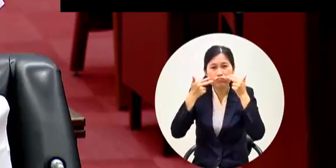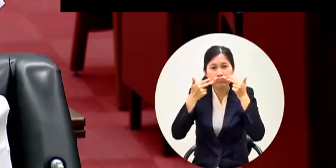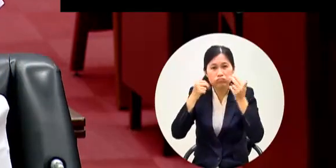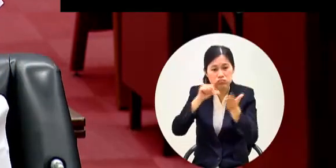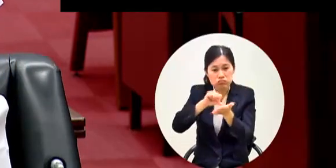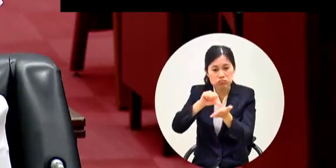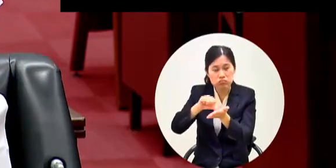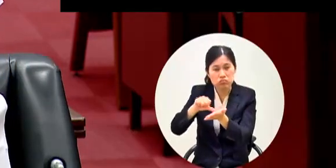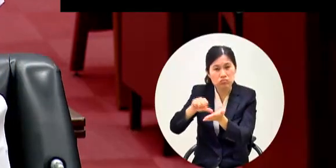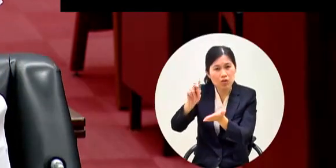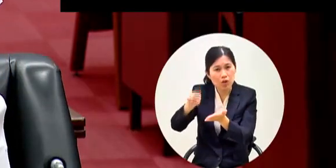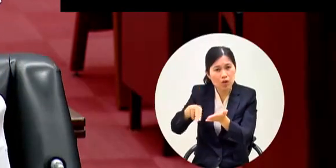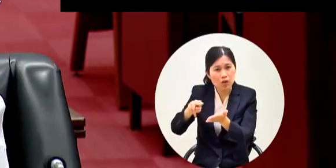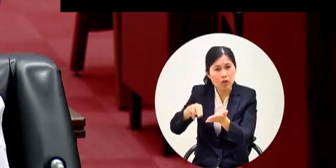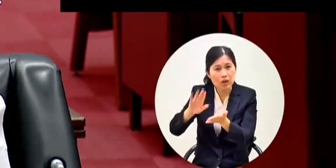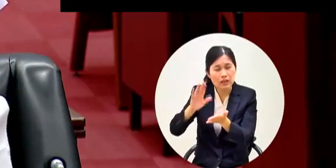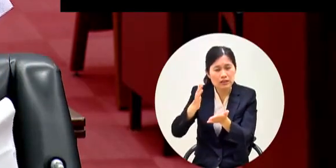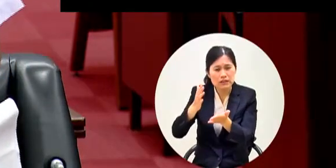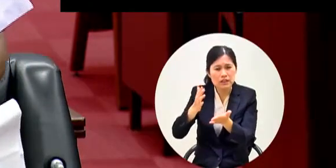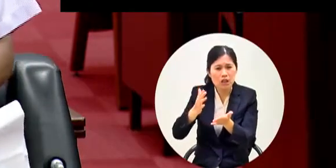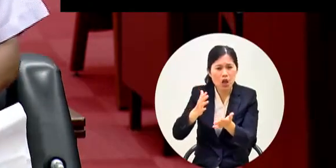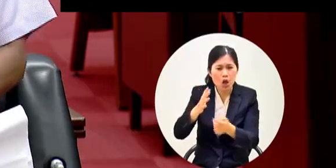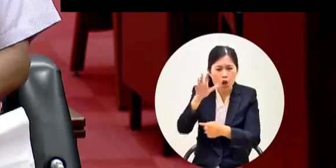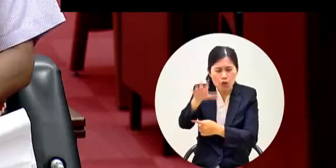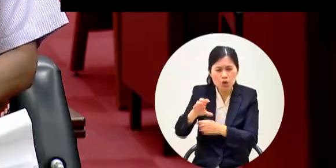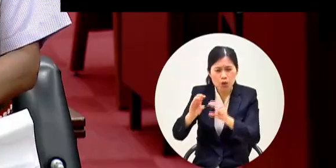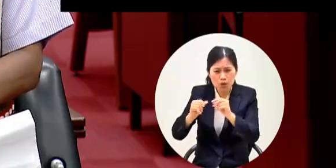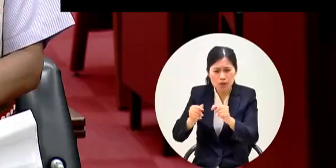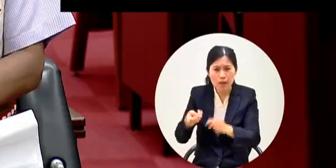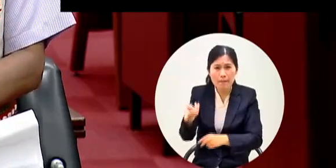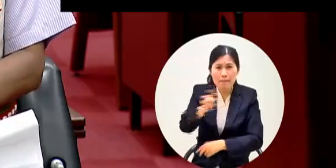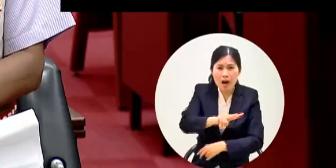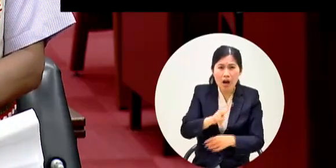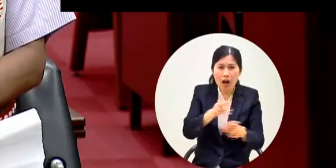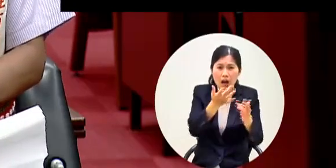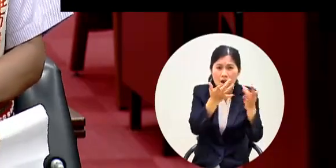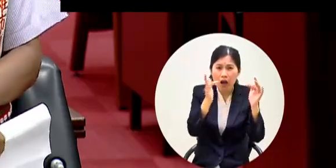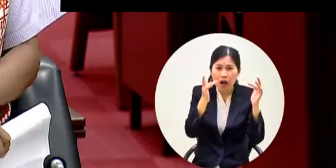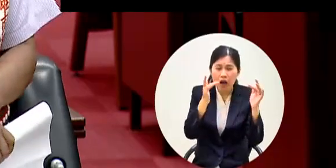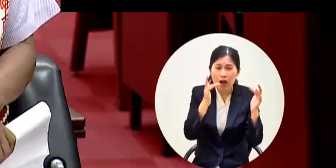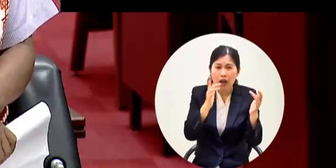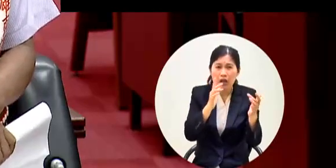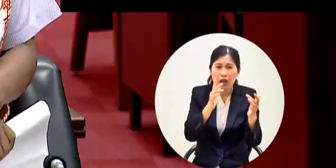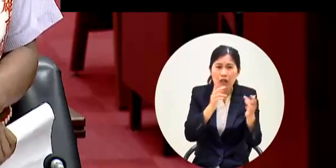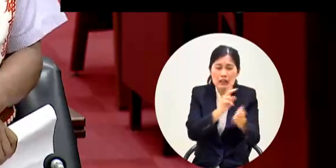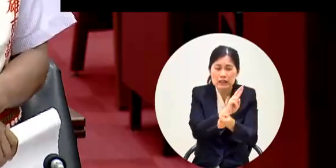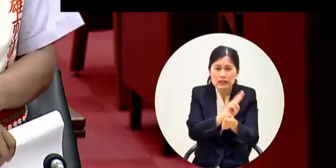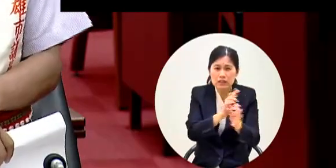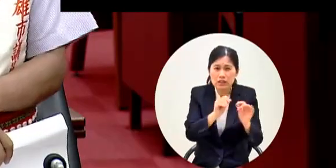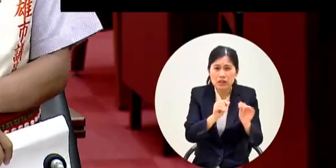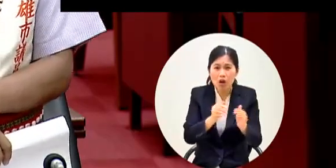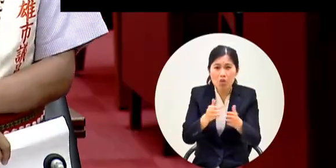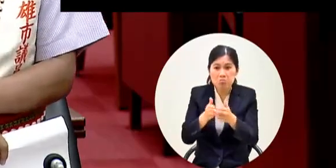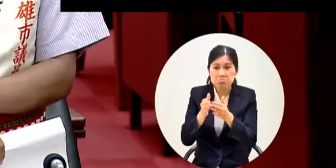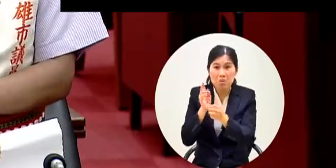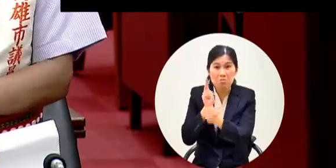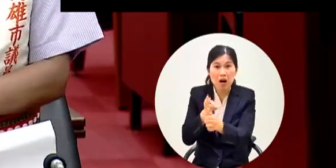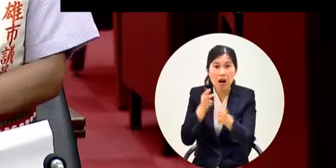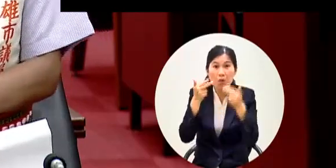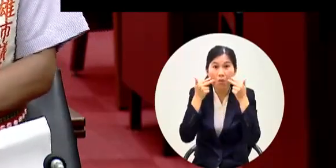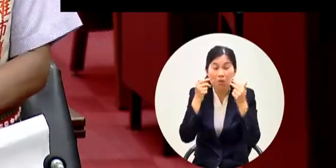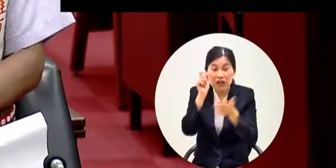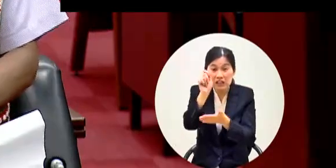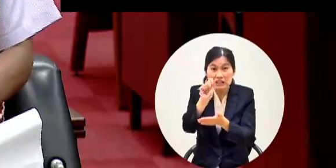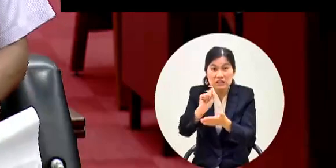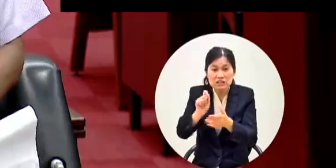达38度以上，可耕种，都可以林地变成农地，让原住民来